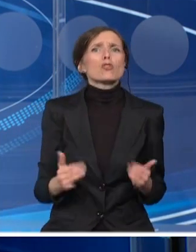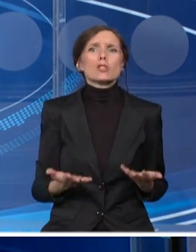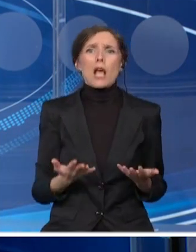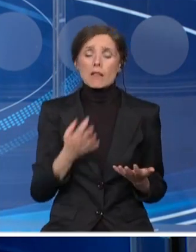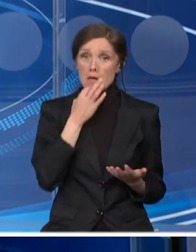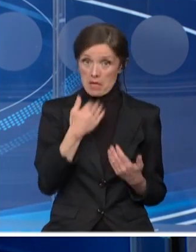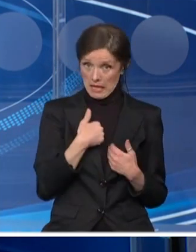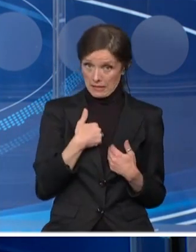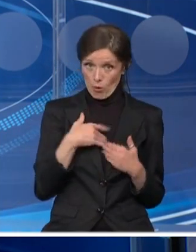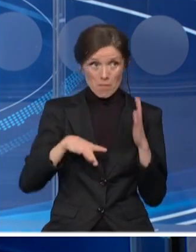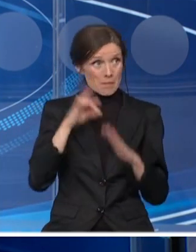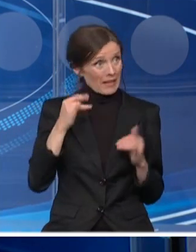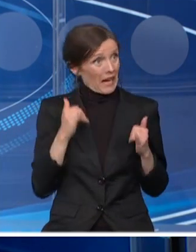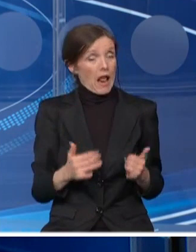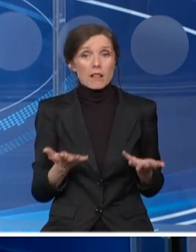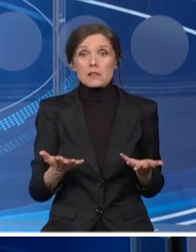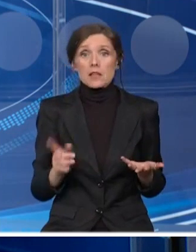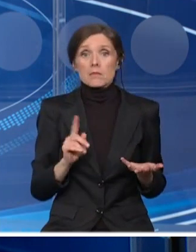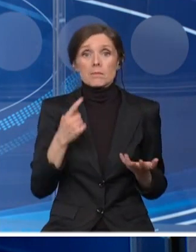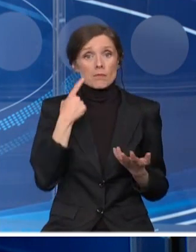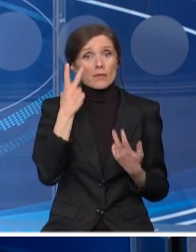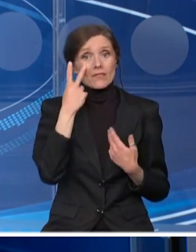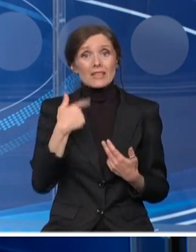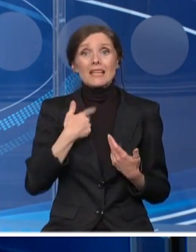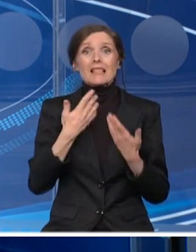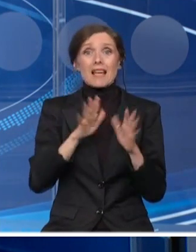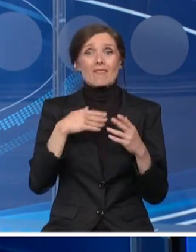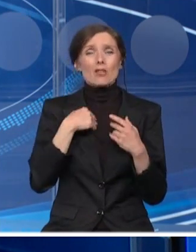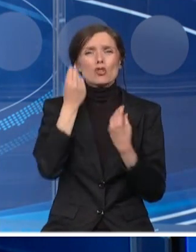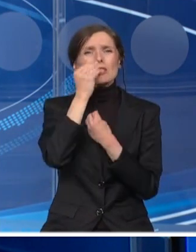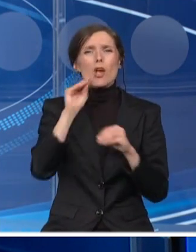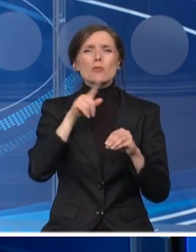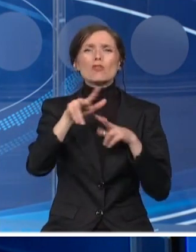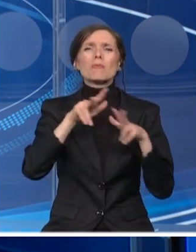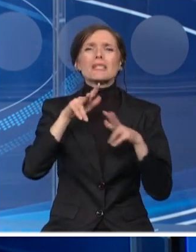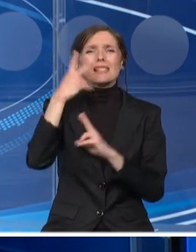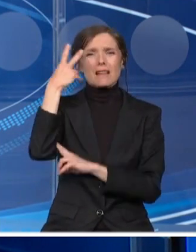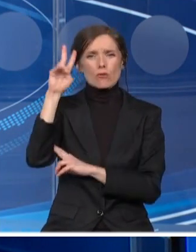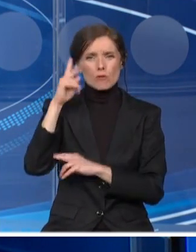mi birali možda? Pogledajte, ja sam to u saopštenju i Ministarstvo spoljnih poslova i reklo.